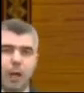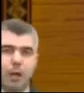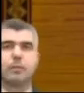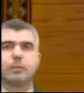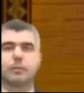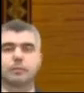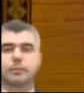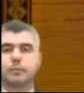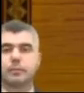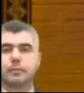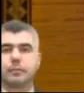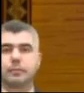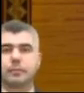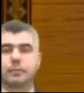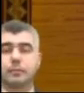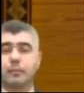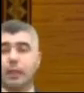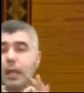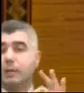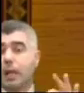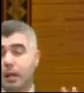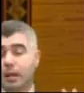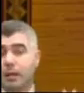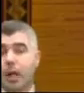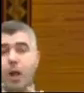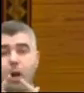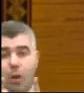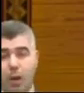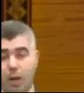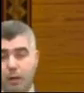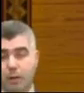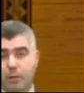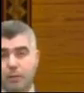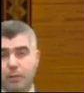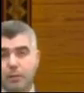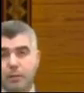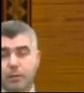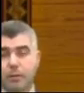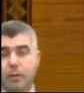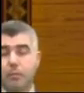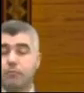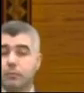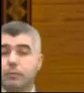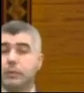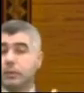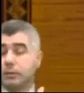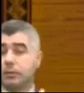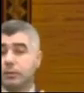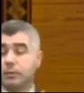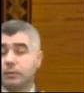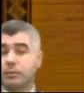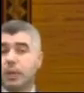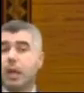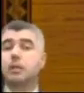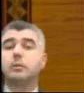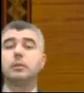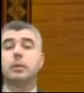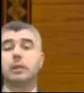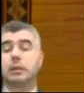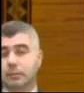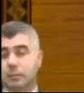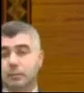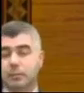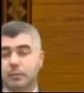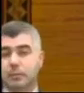الاستفادة من ذكائهم في مشروعات مشتركة. إن التاريخ واللغة وهذه الأسس التي تم إرساؤها